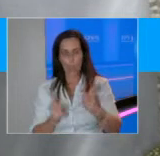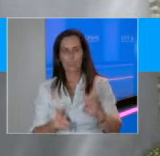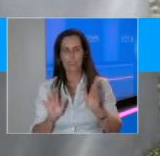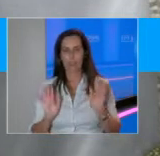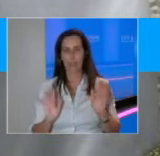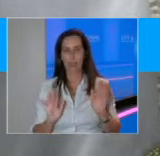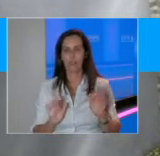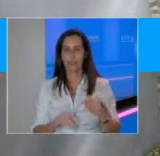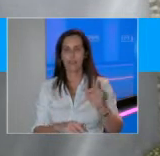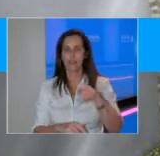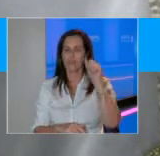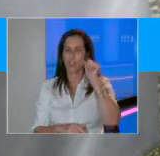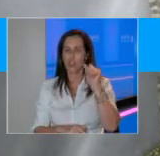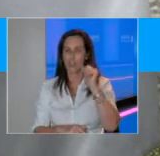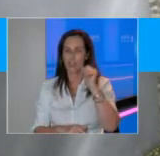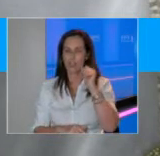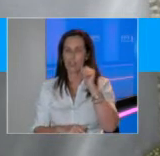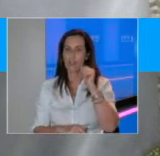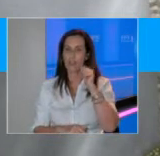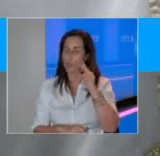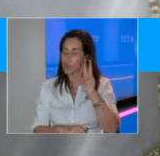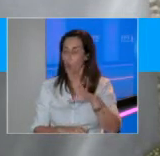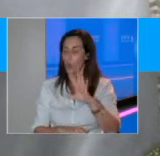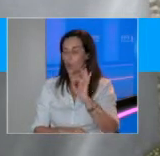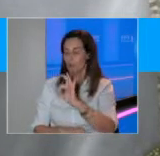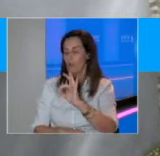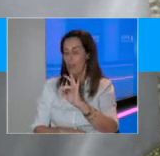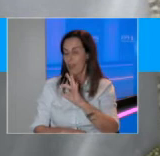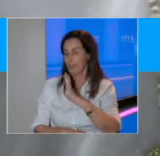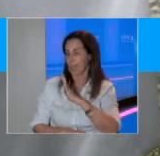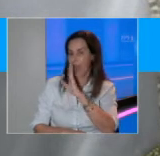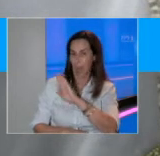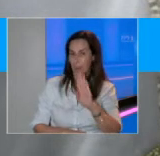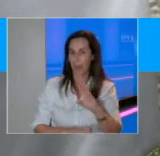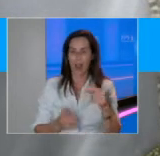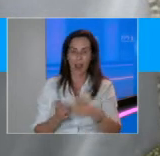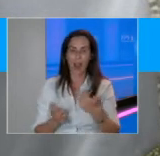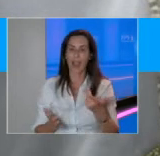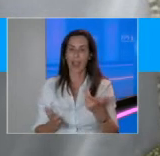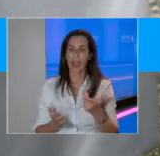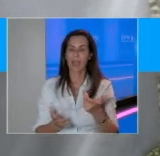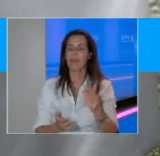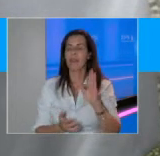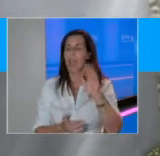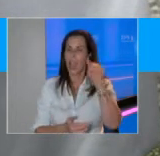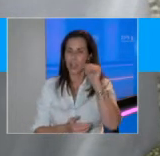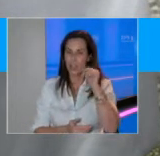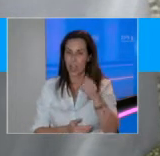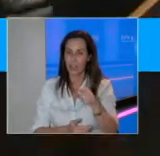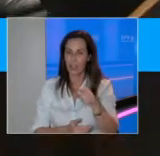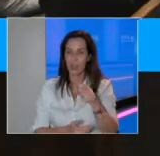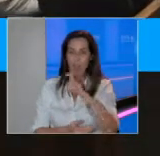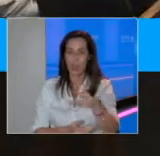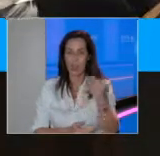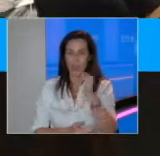פוטנציאל, ואיש שיכול לסכן את נתניהו בעתיד. ולכן הוא מטפל בו. עכשיו, גבי אשכנזי האשים